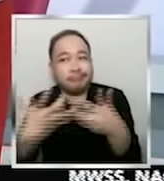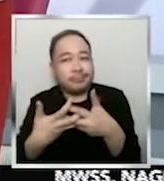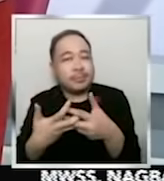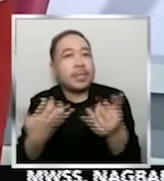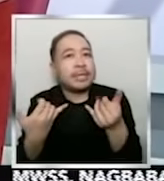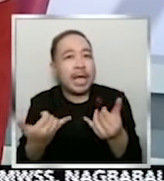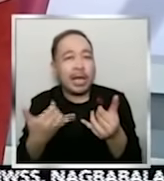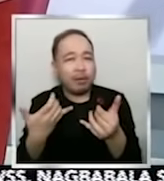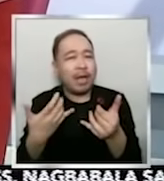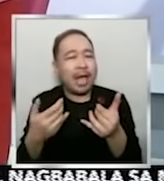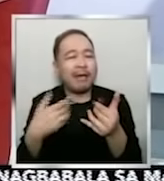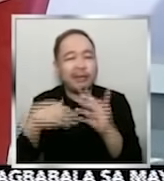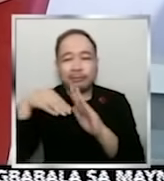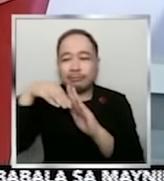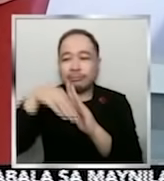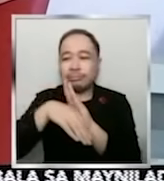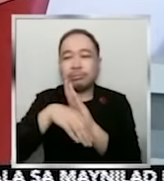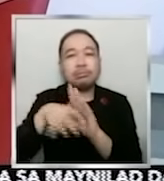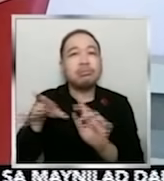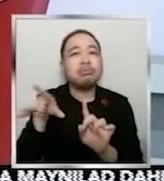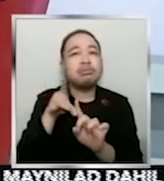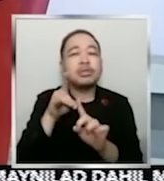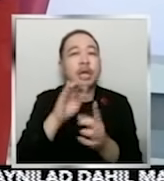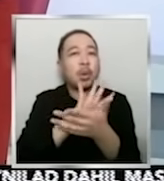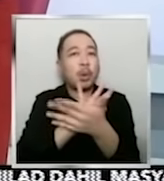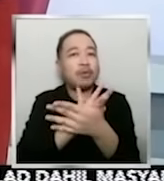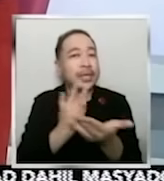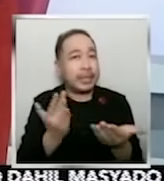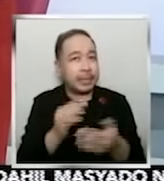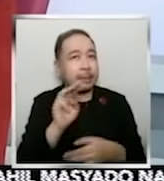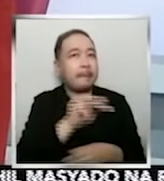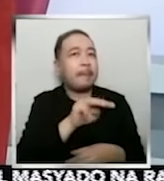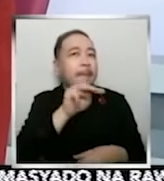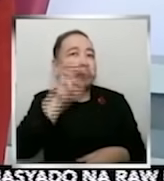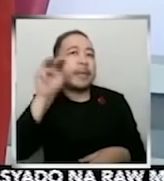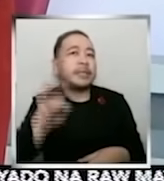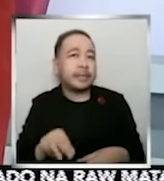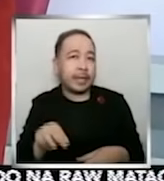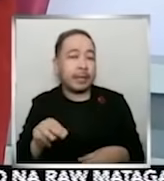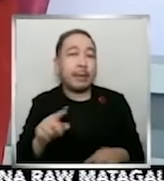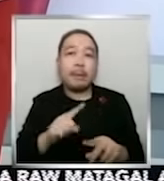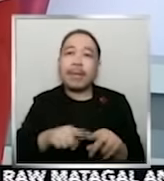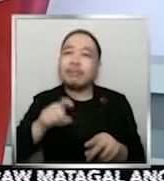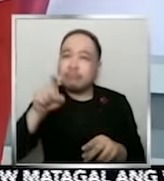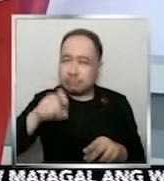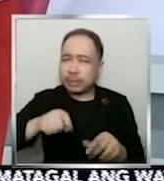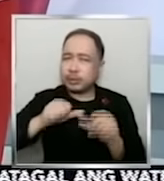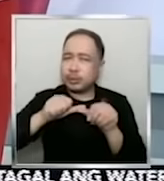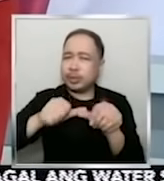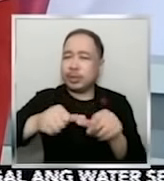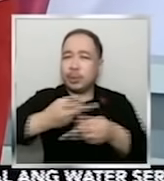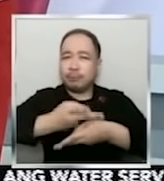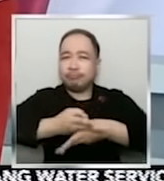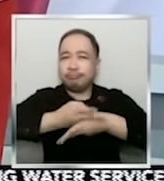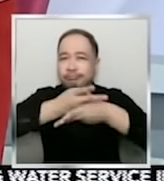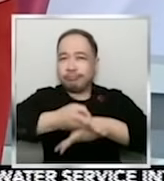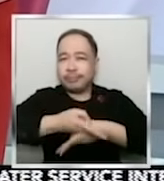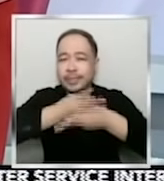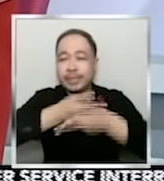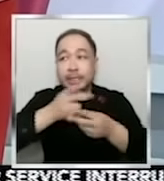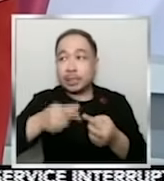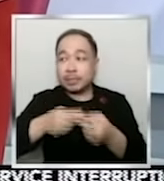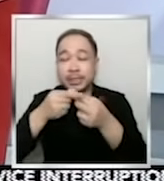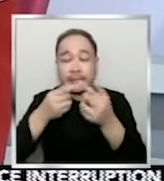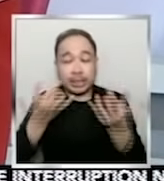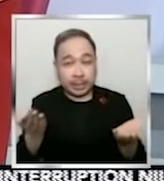ng COVID-19 sa Metro Manila. Pero dapat pa rin daw magdoble ingat, lalo na ngayong nakumpirmang nasa bansa na